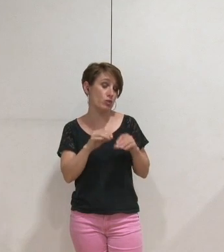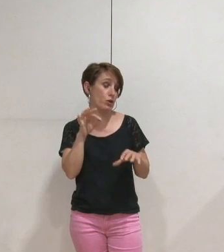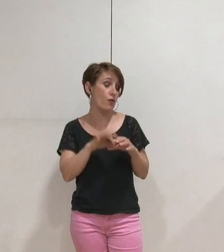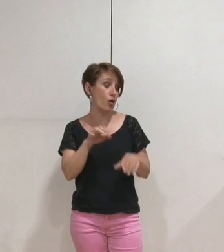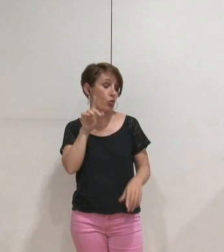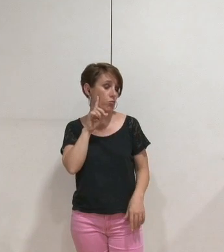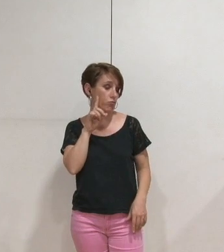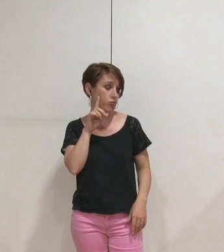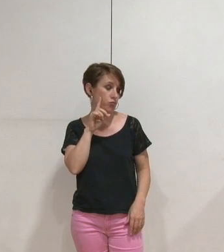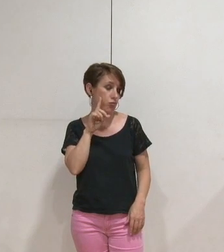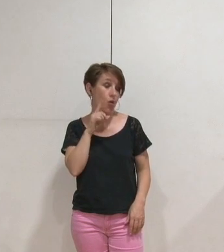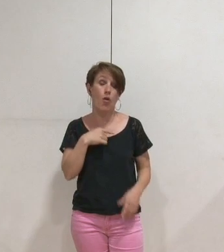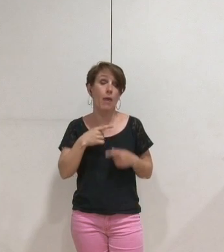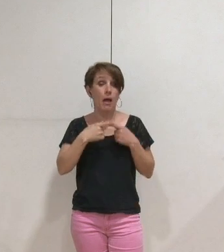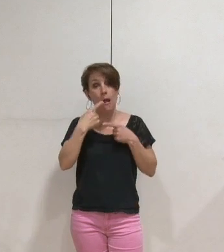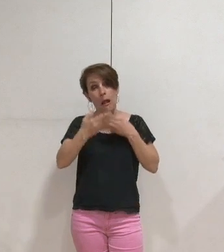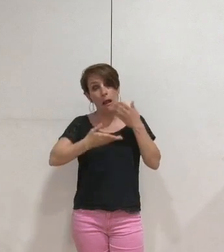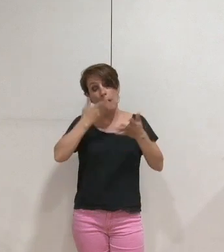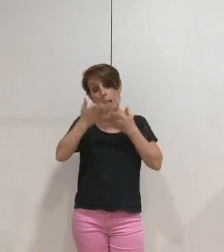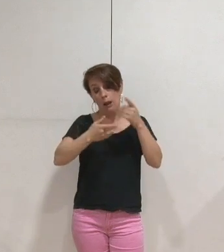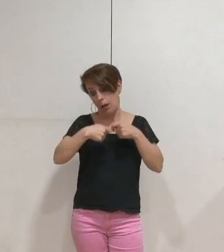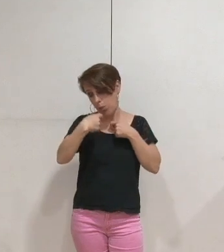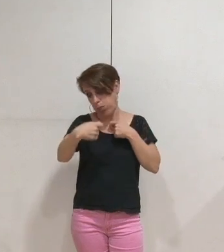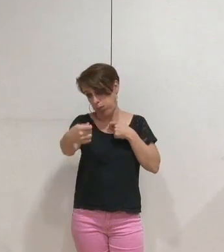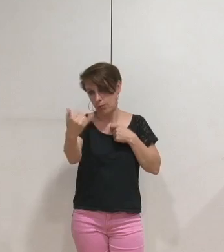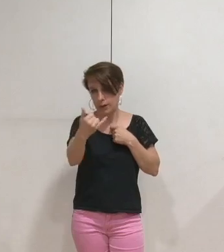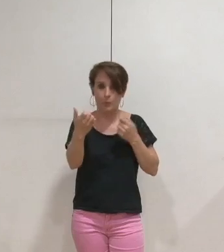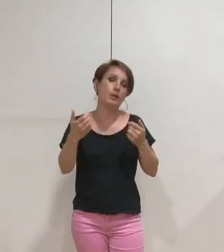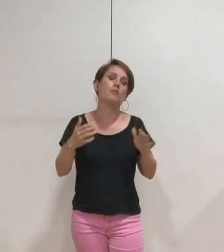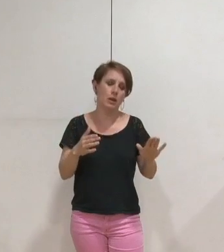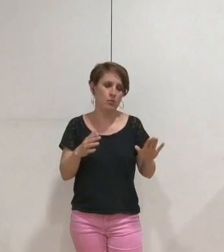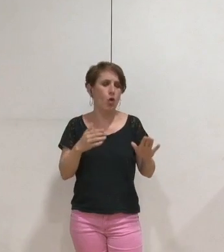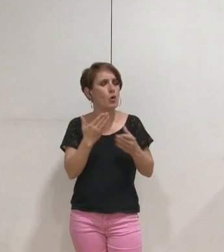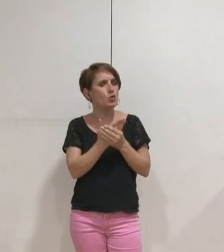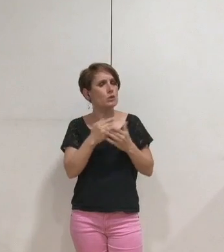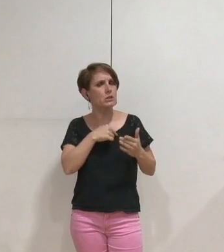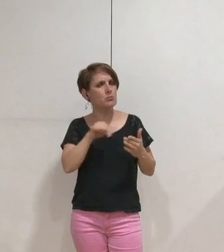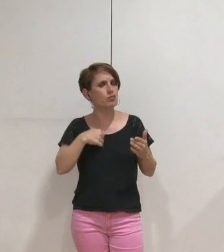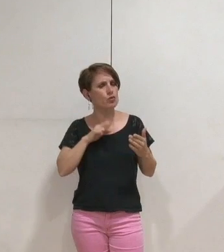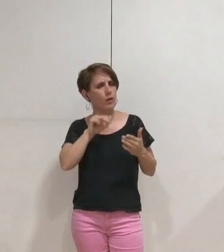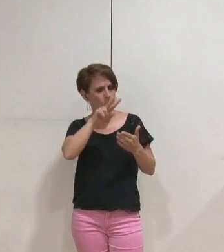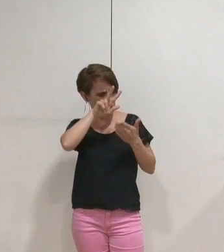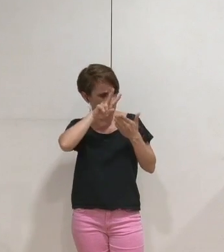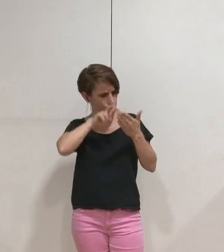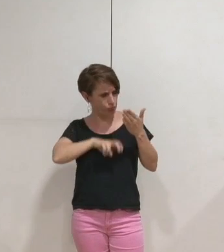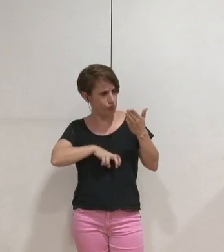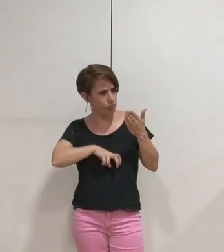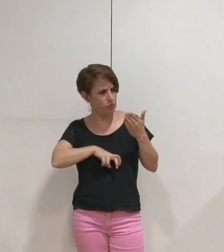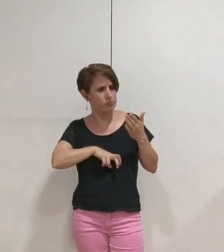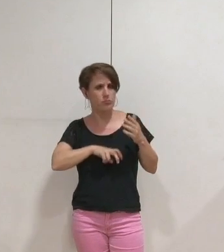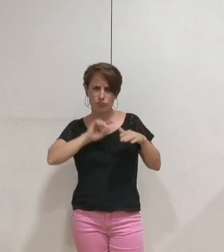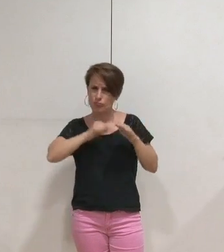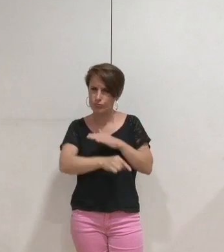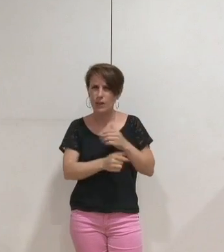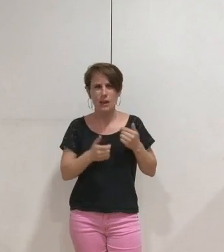dossier à ce stade on va le on va réexaminer tout cela à Têtre reposé mais malheureusement il y a quand même un un